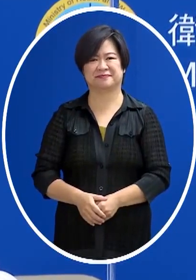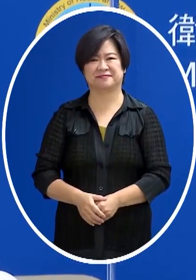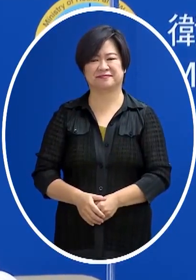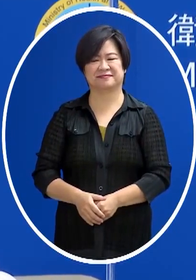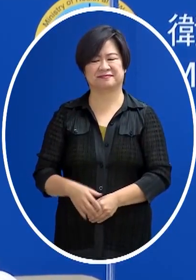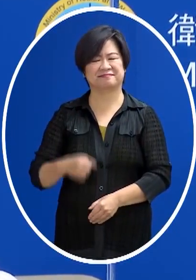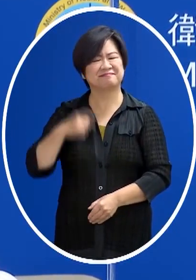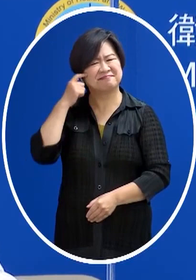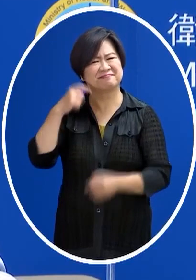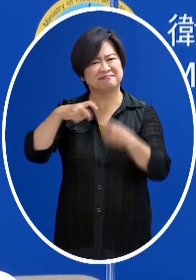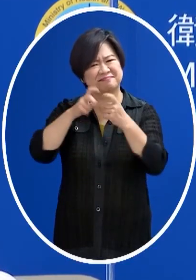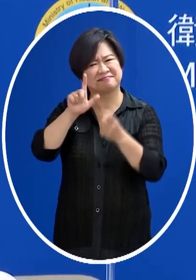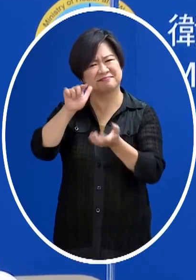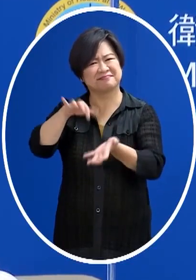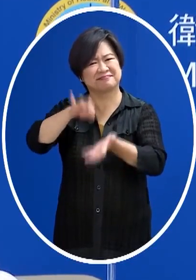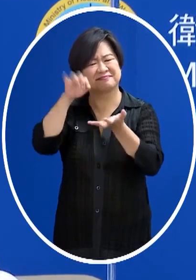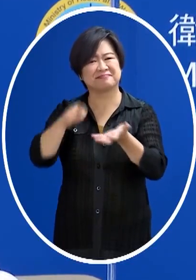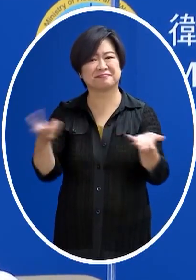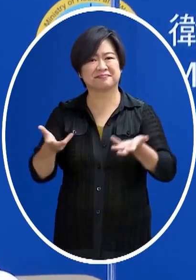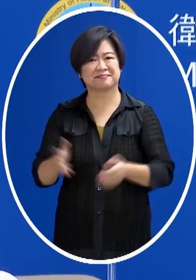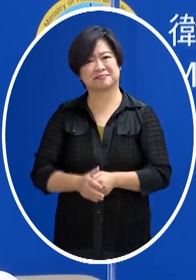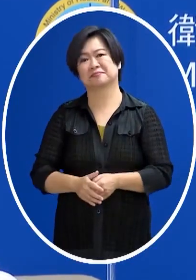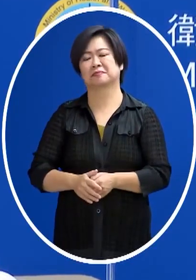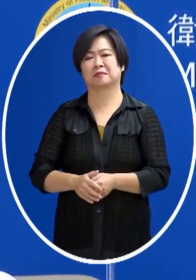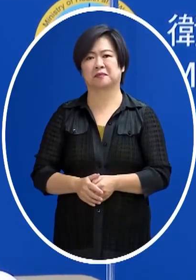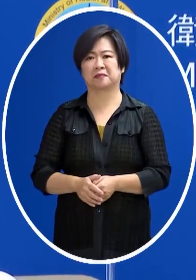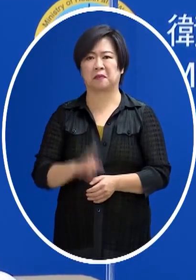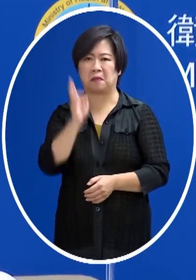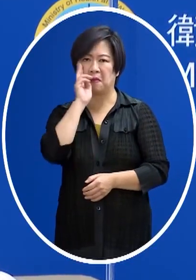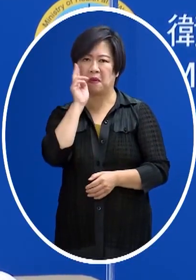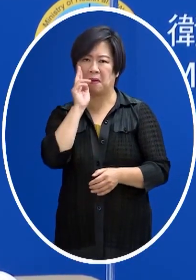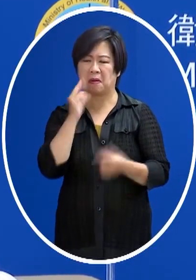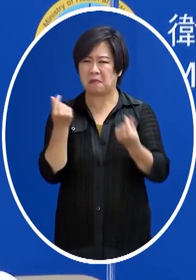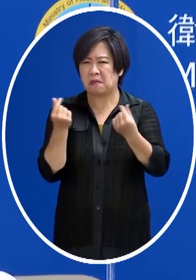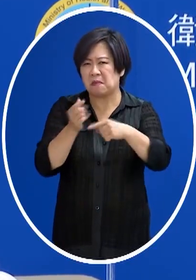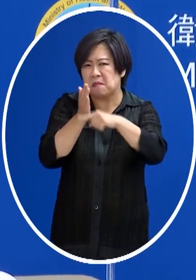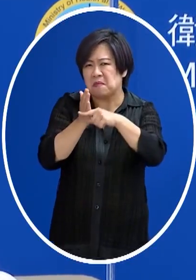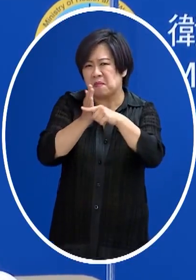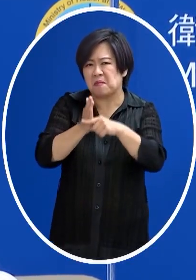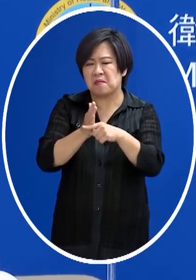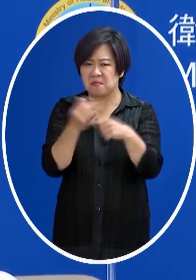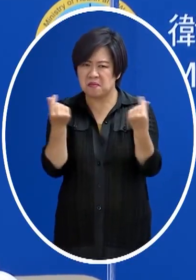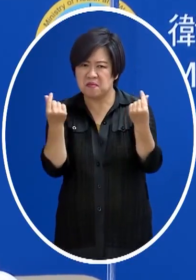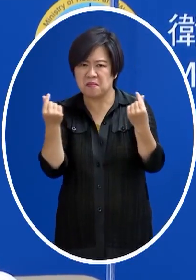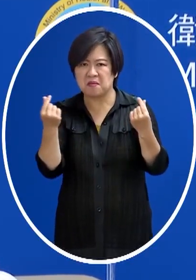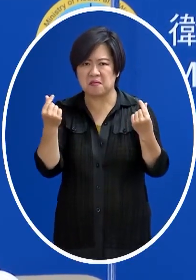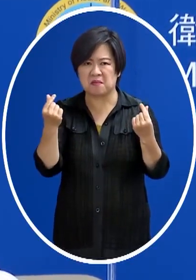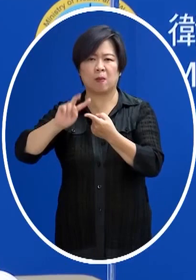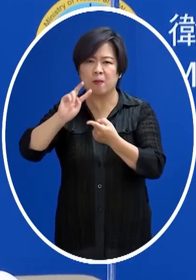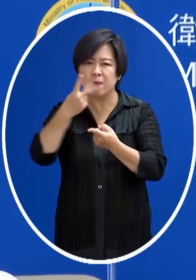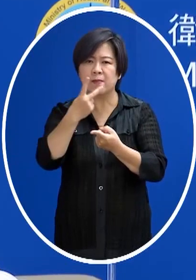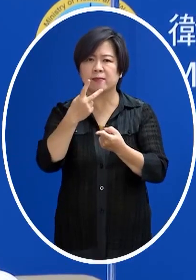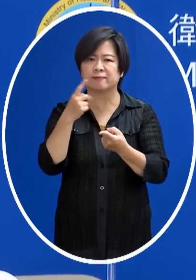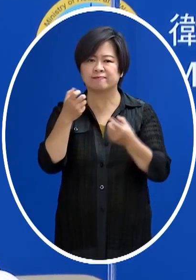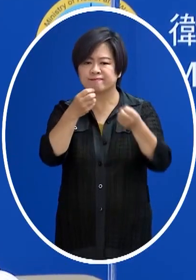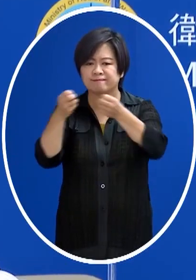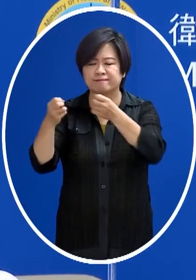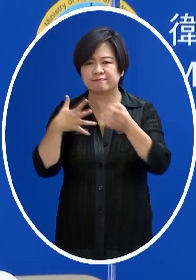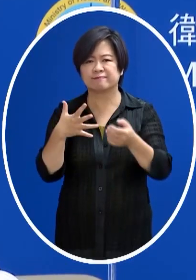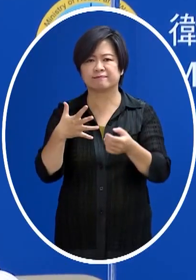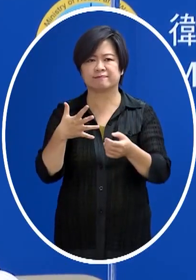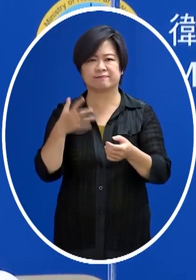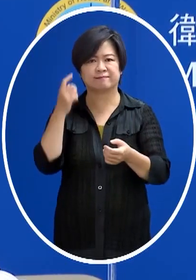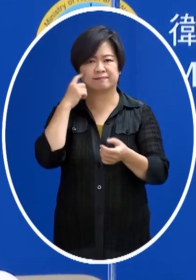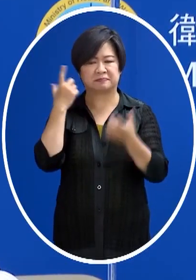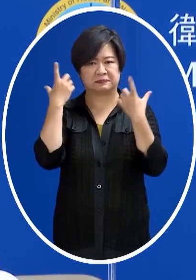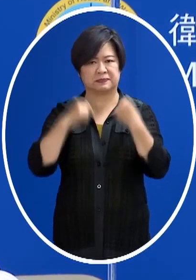我想李教授讲的就是说，表面上感觉起来好像一半一半的不同的意见啊哈，讨论当中会本